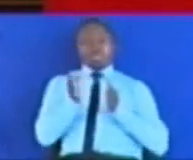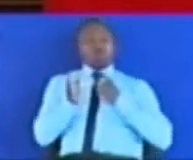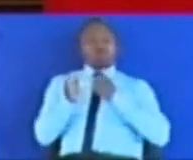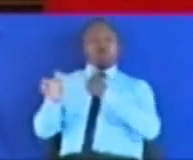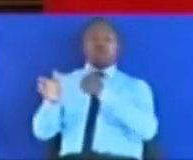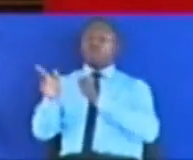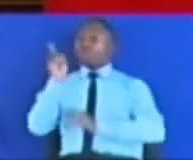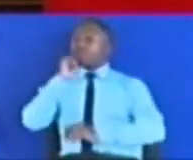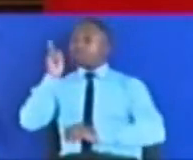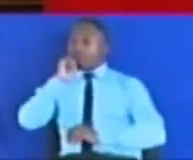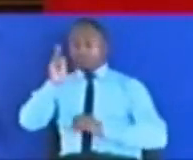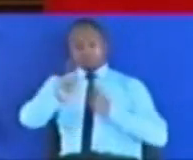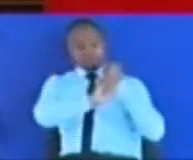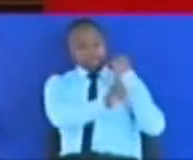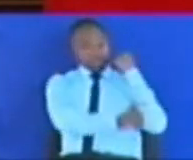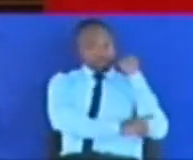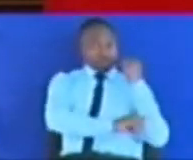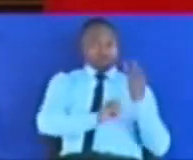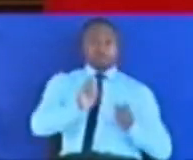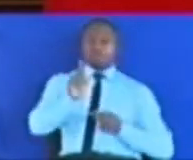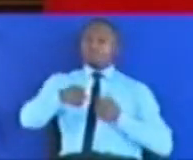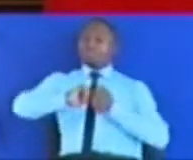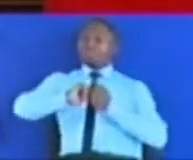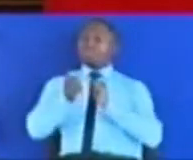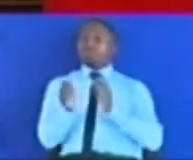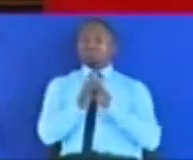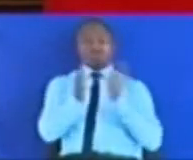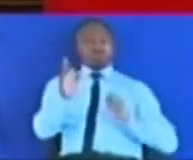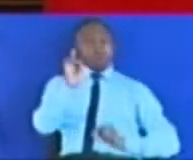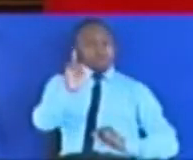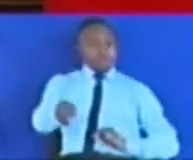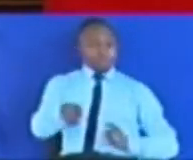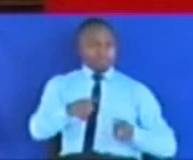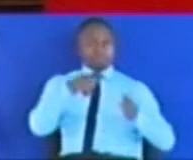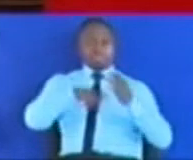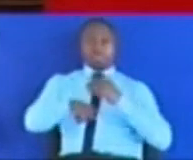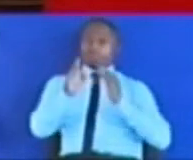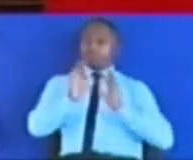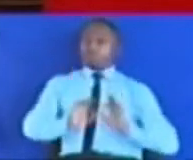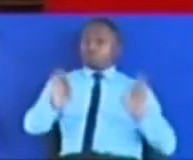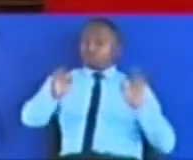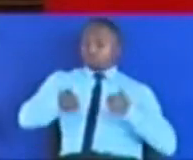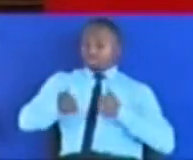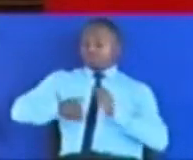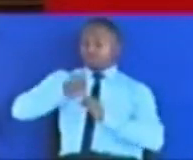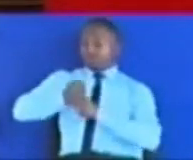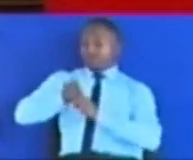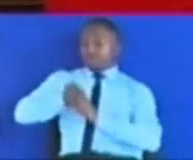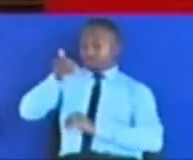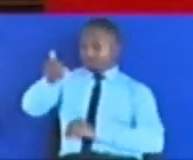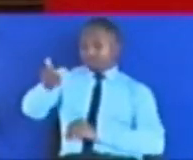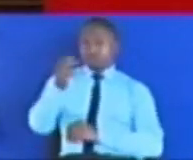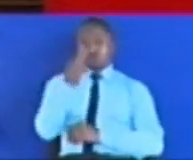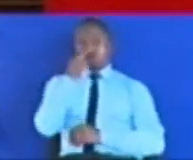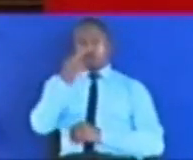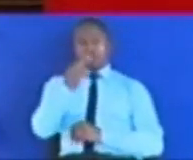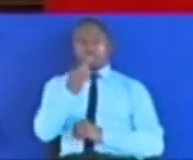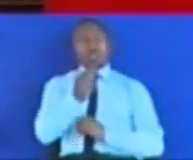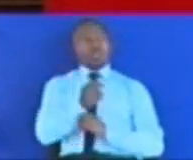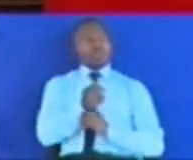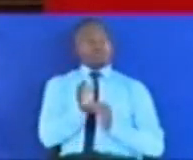la uzazi la kina mama lina matatizo makubwa sana. Katika maboresho yatakayofanyika liangaliwe kwa